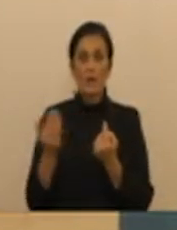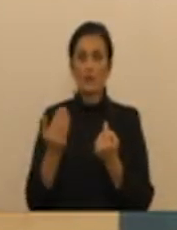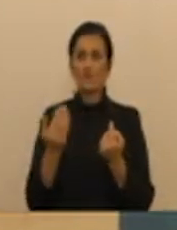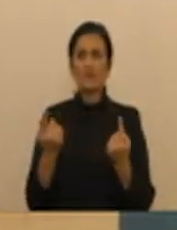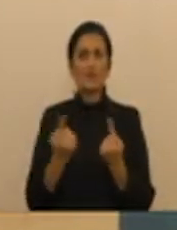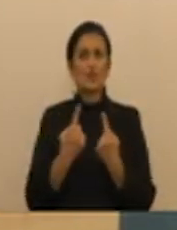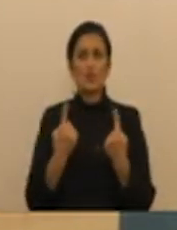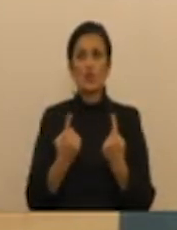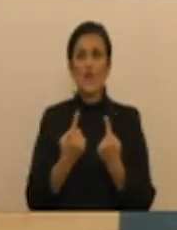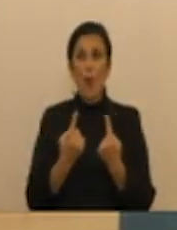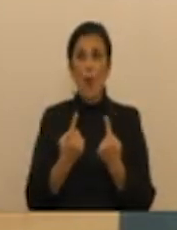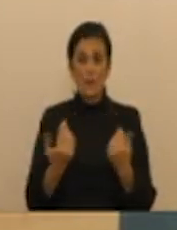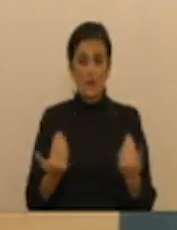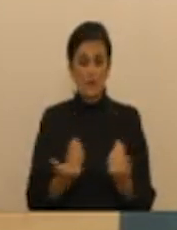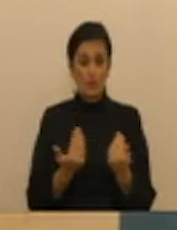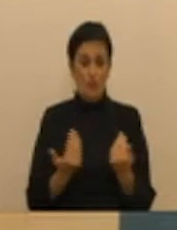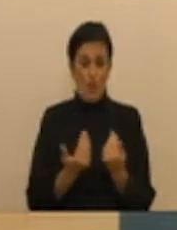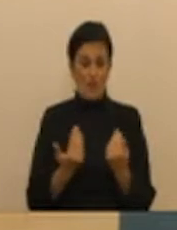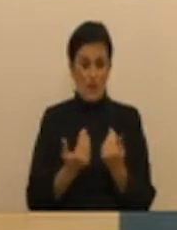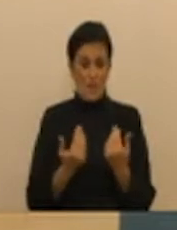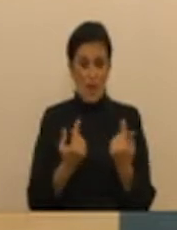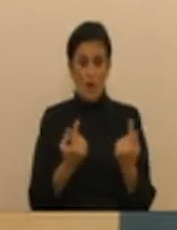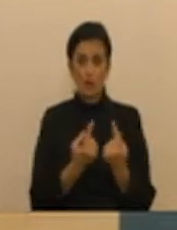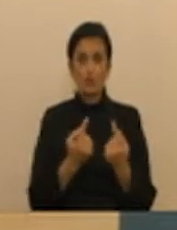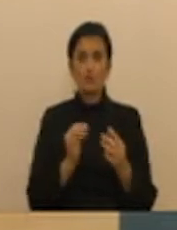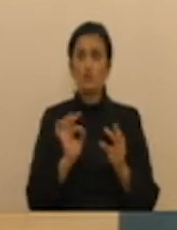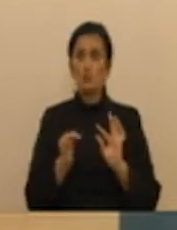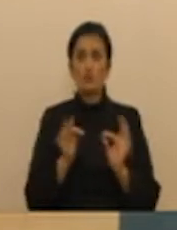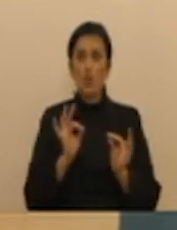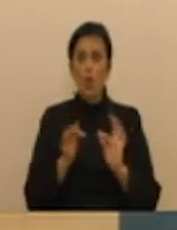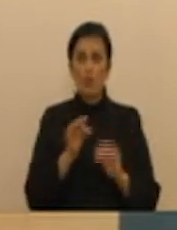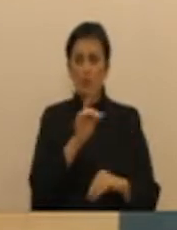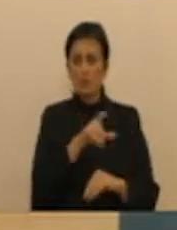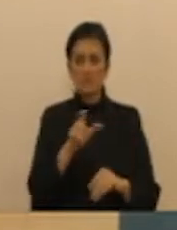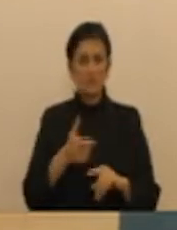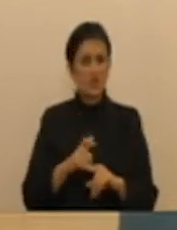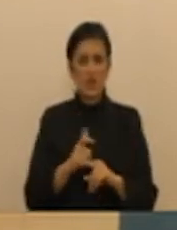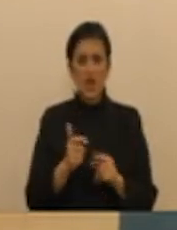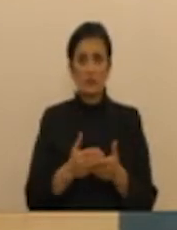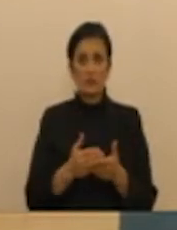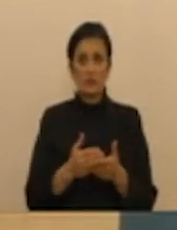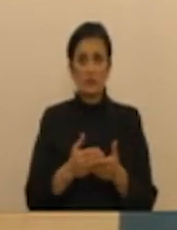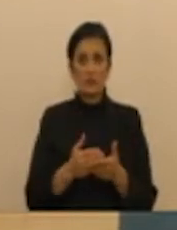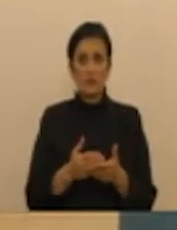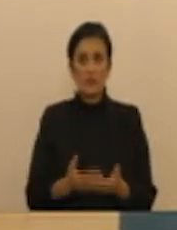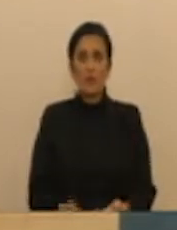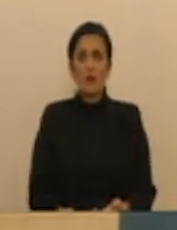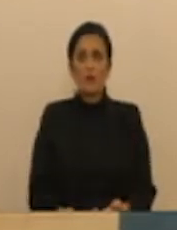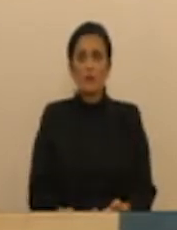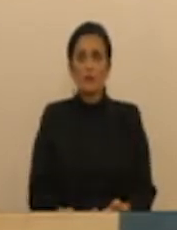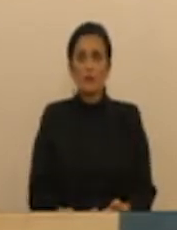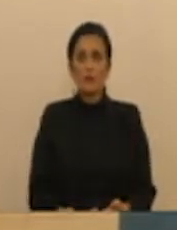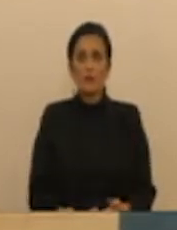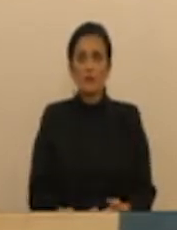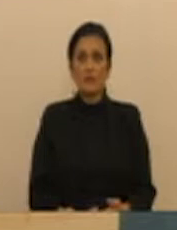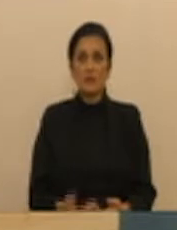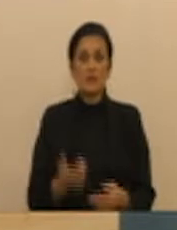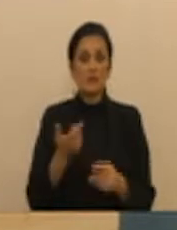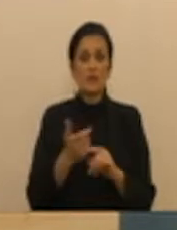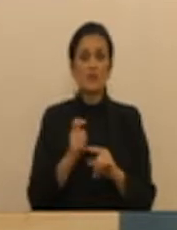ჩვეულებრივ ცხოვრებაში ნორმალური ხალხია და ძალიან კარგია. ისინი კარგი ხალხი